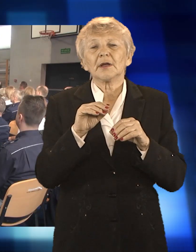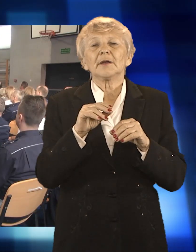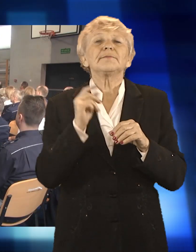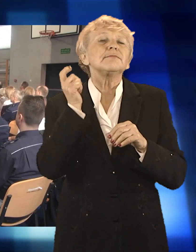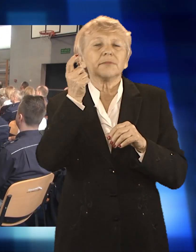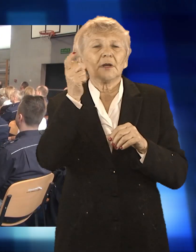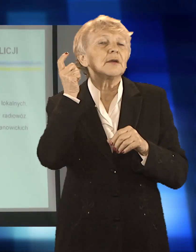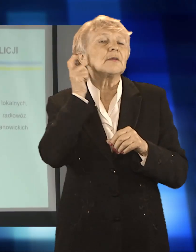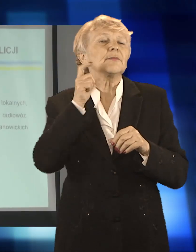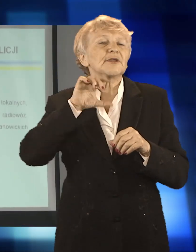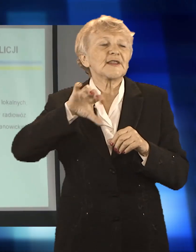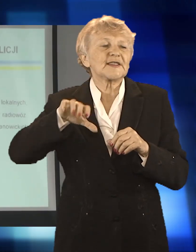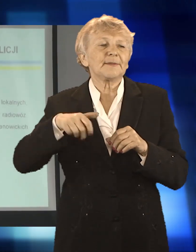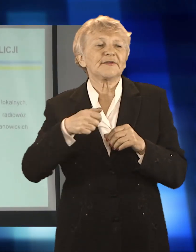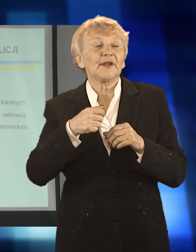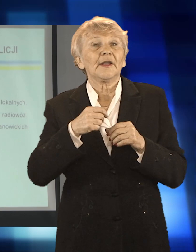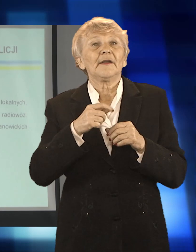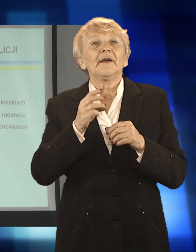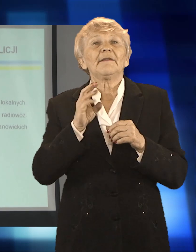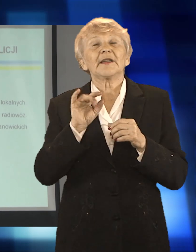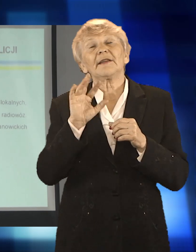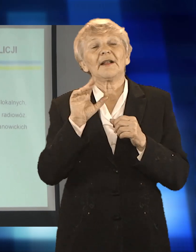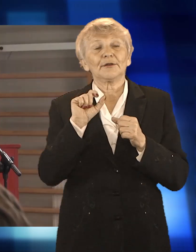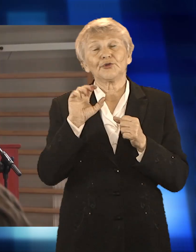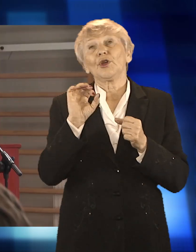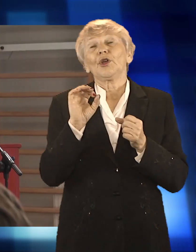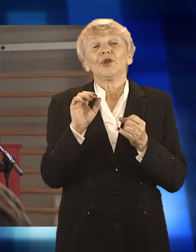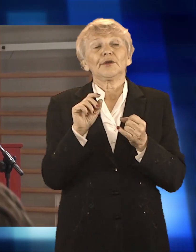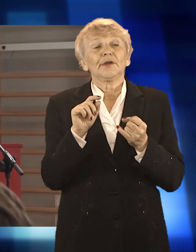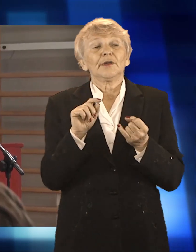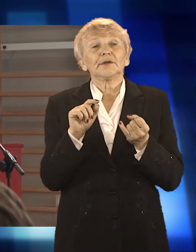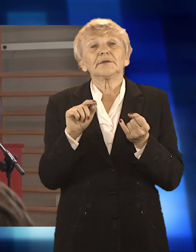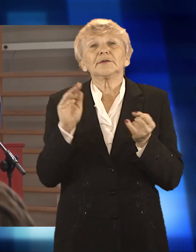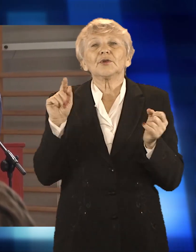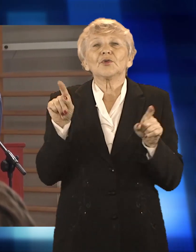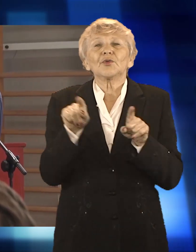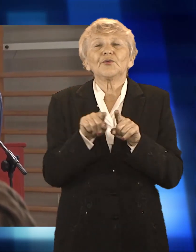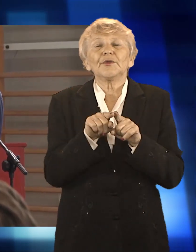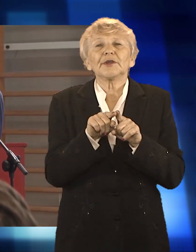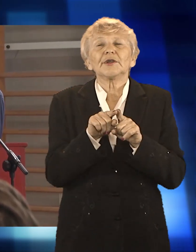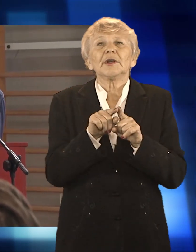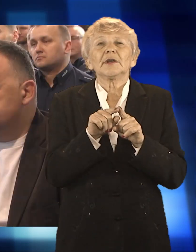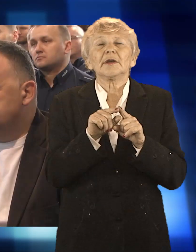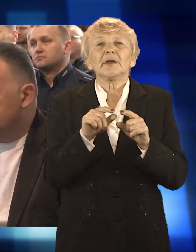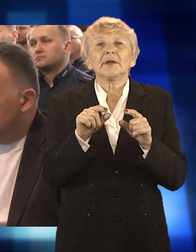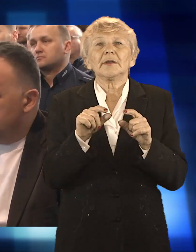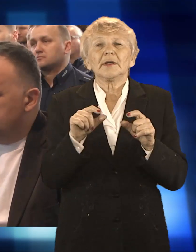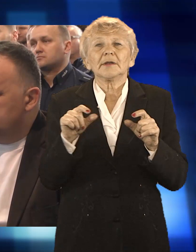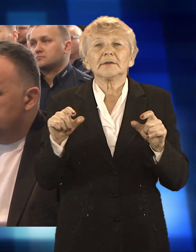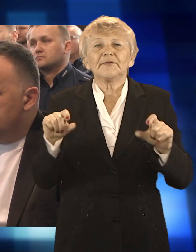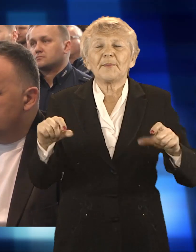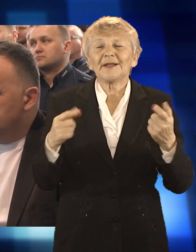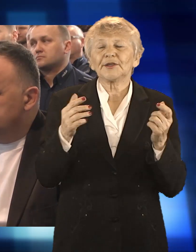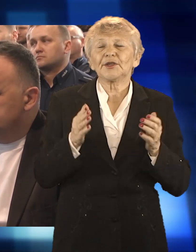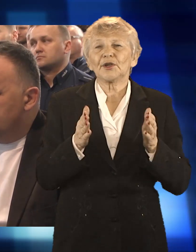przestępstw, pozyskany sprzęt, wsparcie finansowe od samorządów, wskaźnik skuteczności poszukiwań osób zaginionych czy liczba przeprowadzonych interwencji oraz wypadków